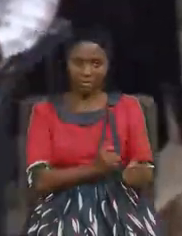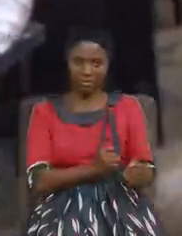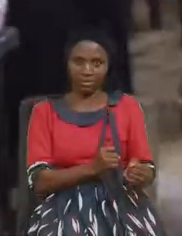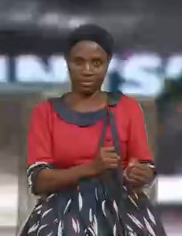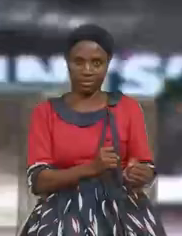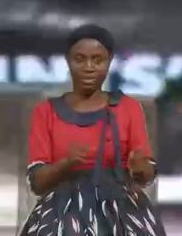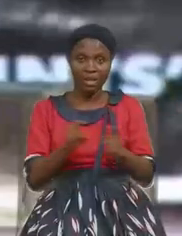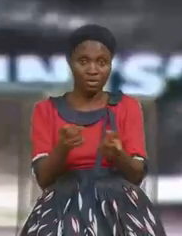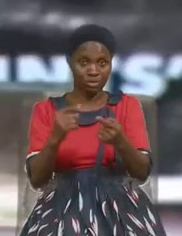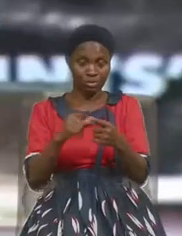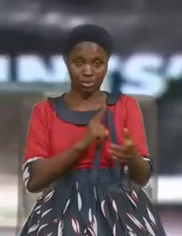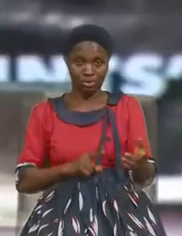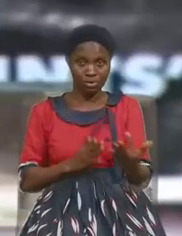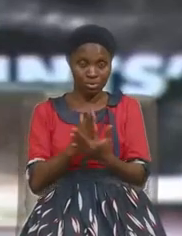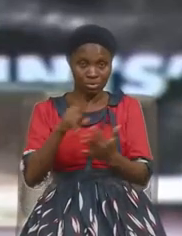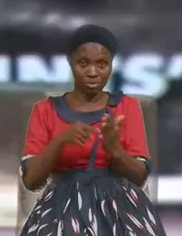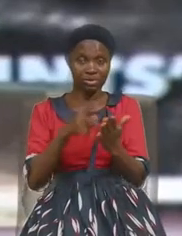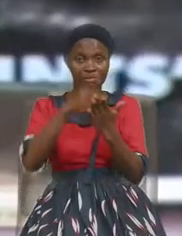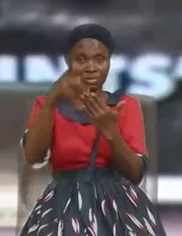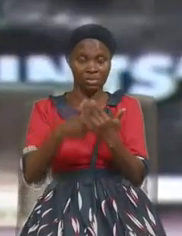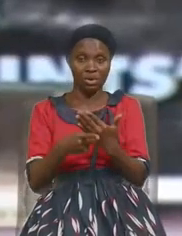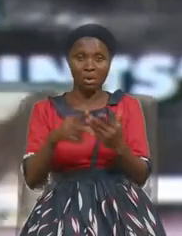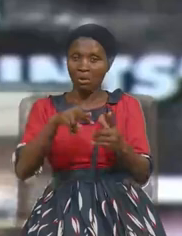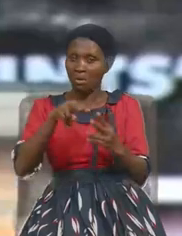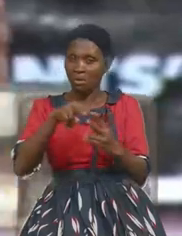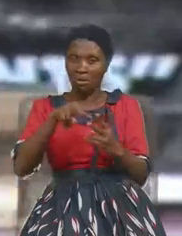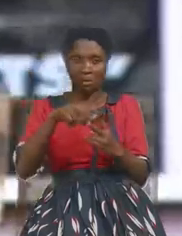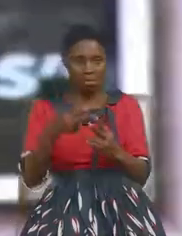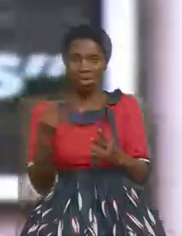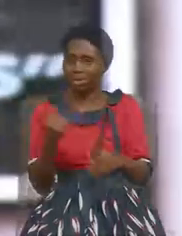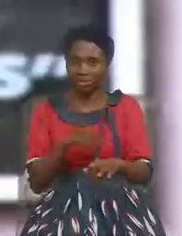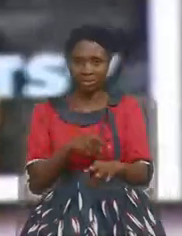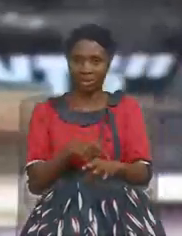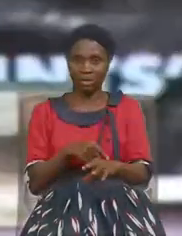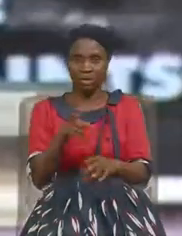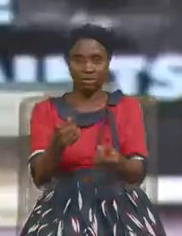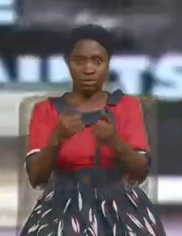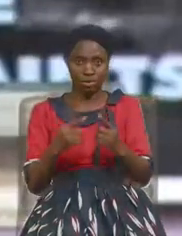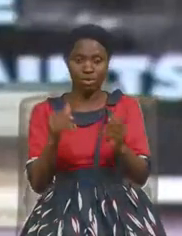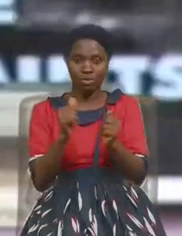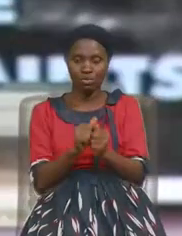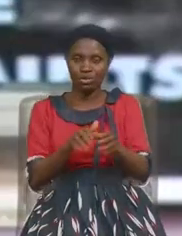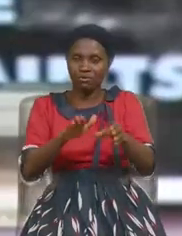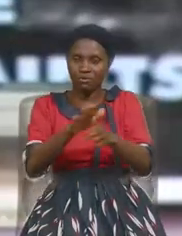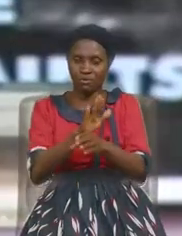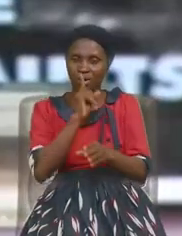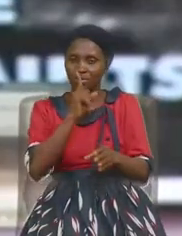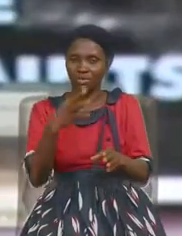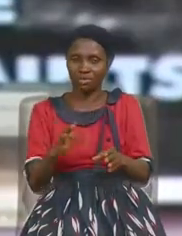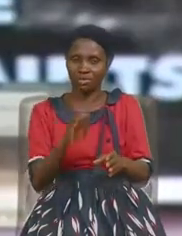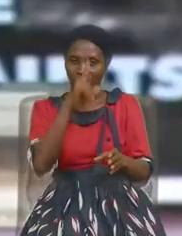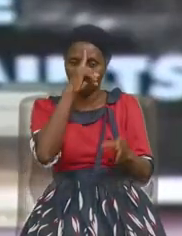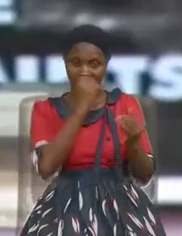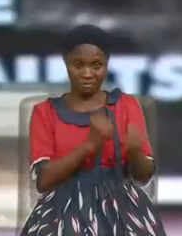cours de cette retraite, à tout moment, tu viens dans la plénitude de la foi. Parce que